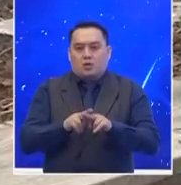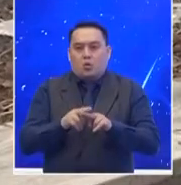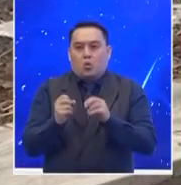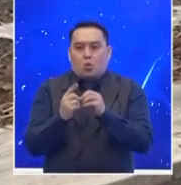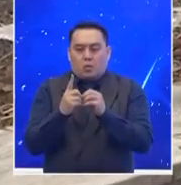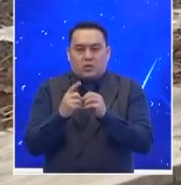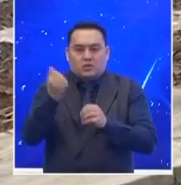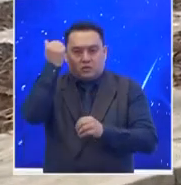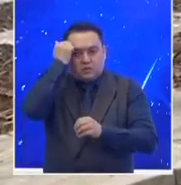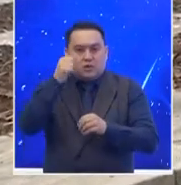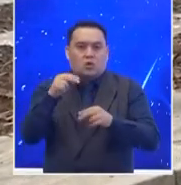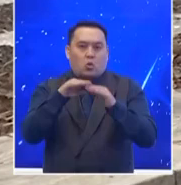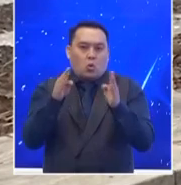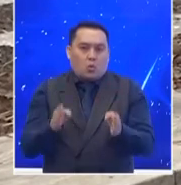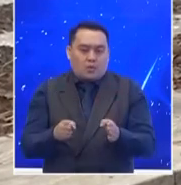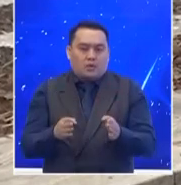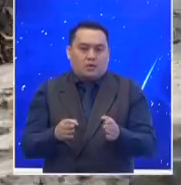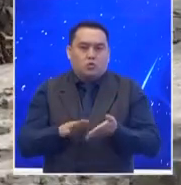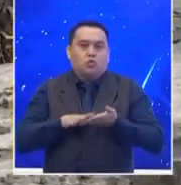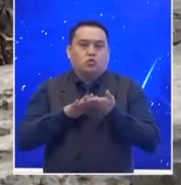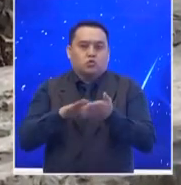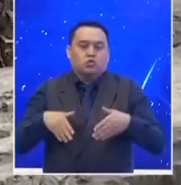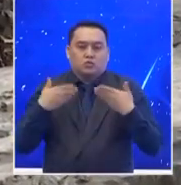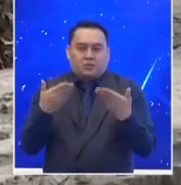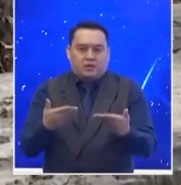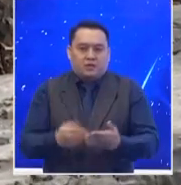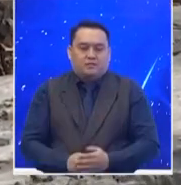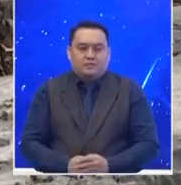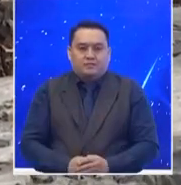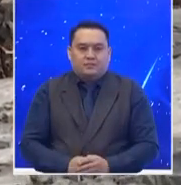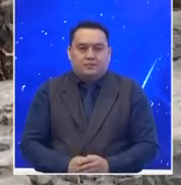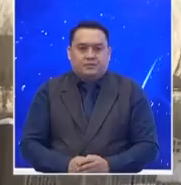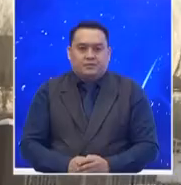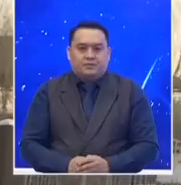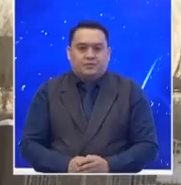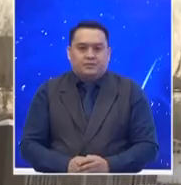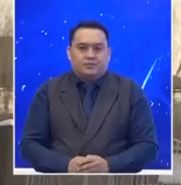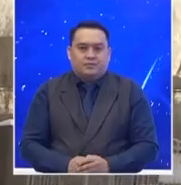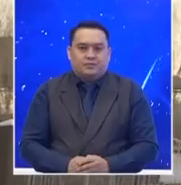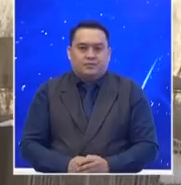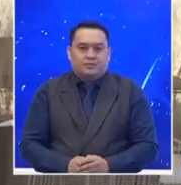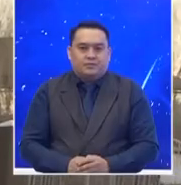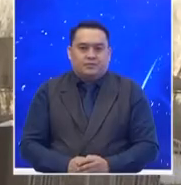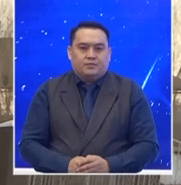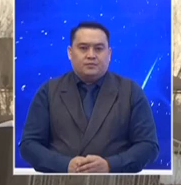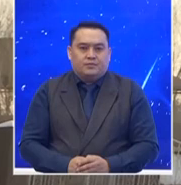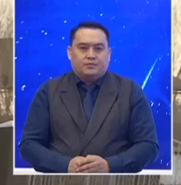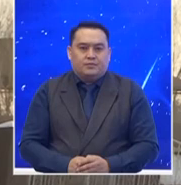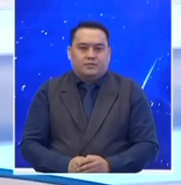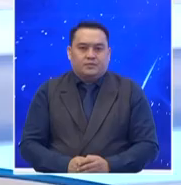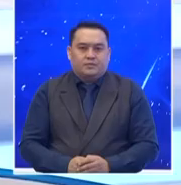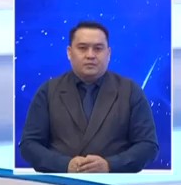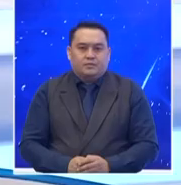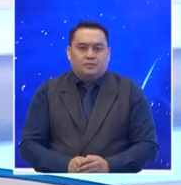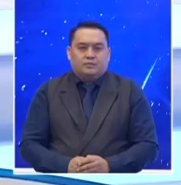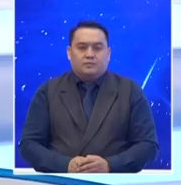11-де ескерткішке жөндеу жүргізу керек деп ұсыныс білдіріпті. Рахат Рахымжанов, Әсет Түйсенбек, Жетісу арнасы.